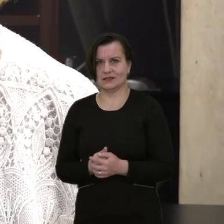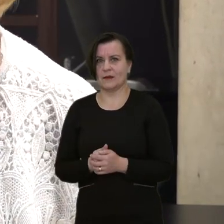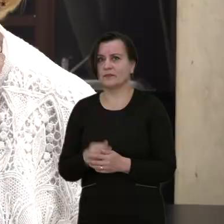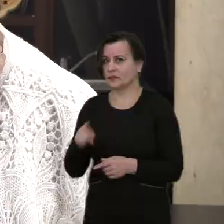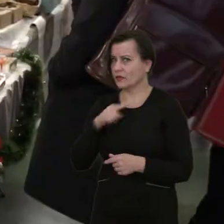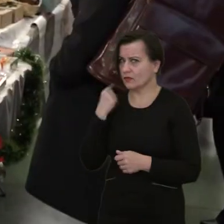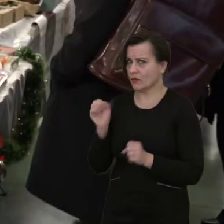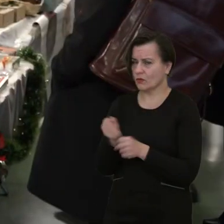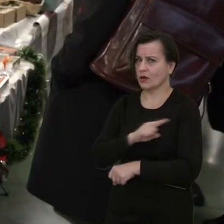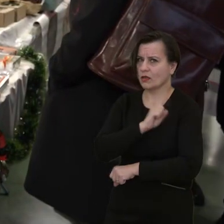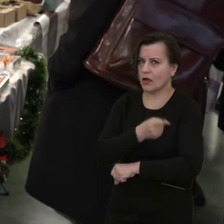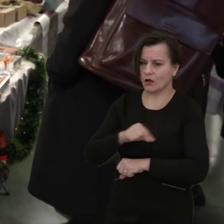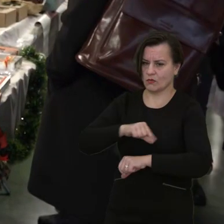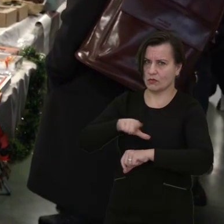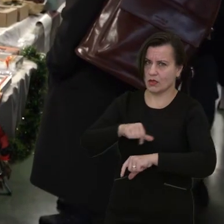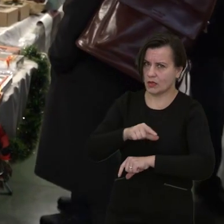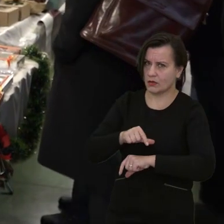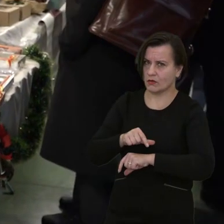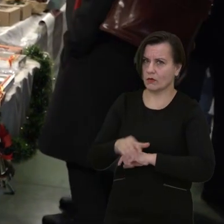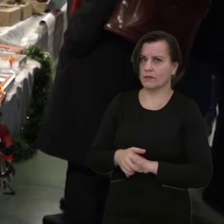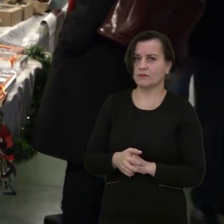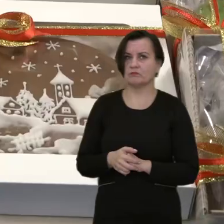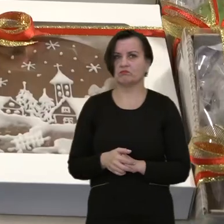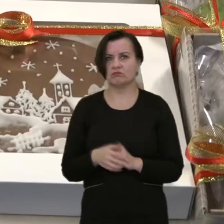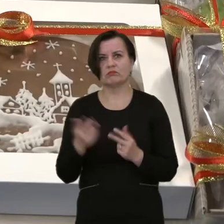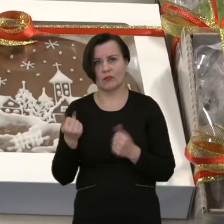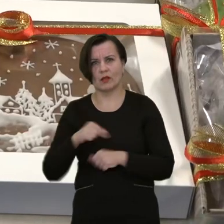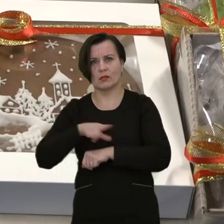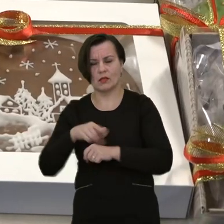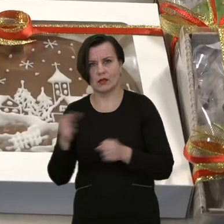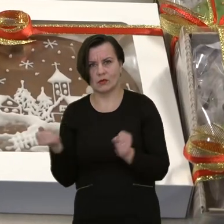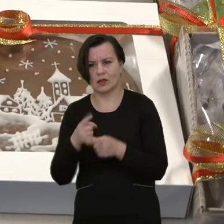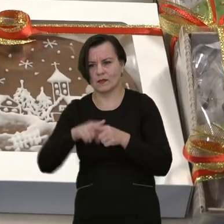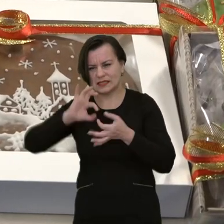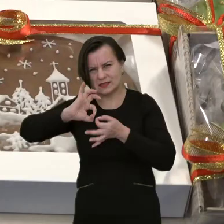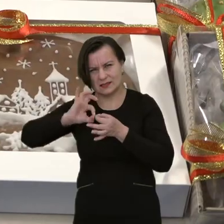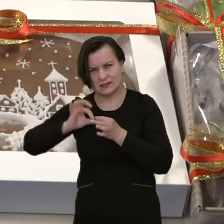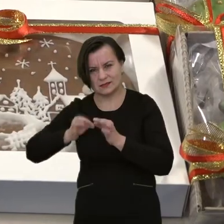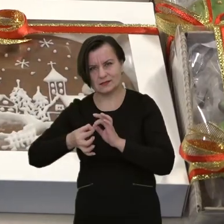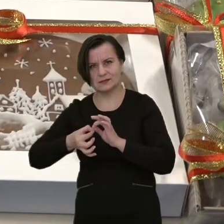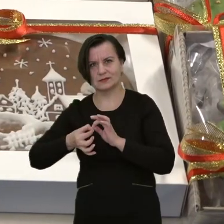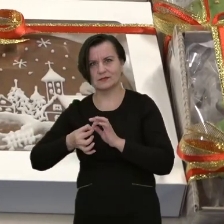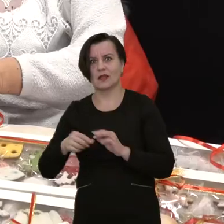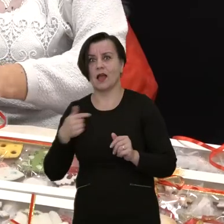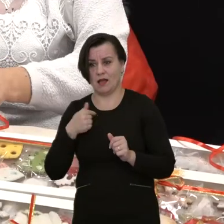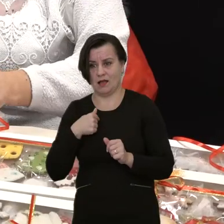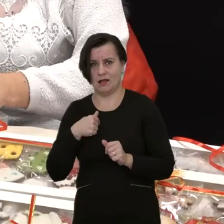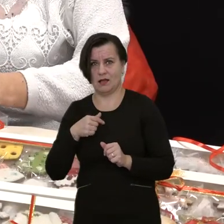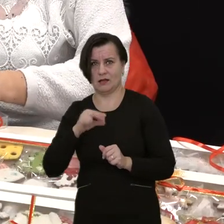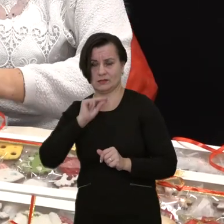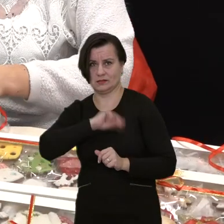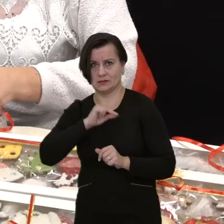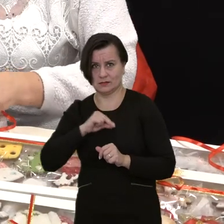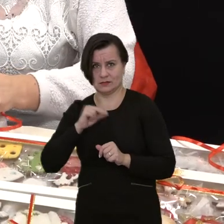neįvertina matomai. Ar labai daug reikia jėgų, laiko? Laiko reikia labai daug ir kruopštumo. Nu, matot, kadangi